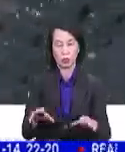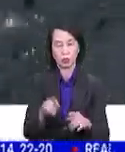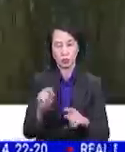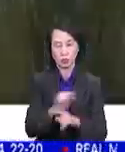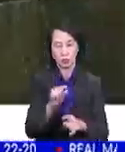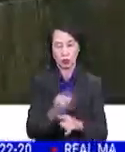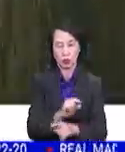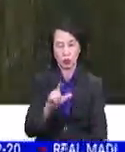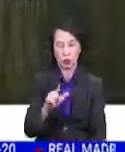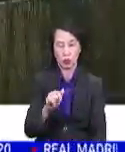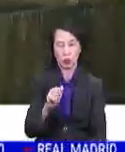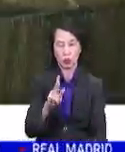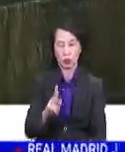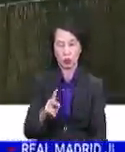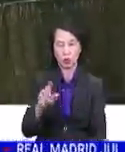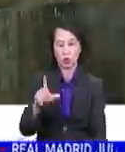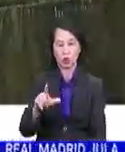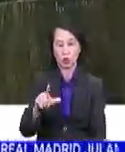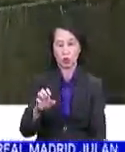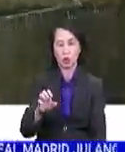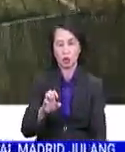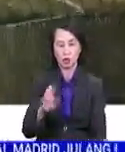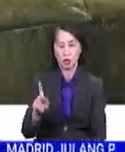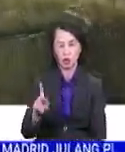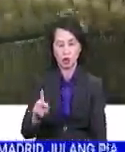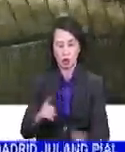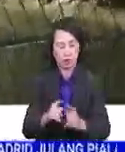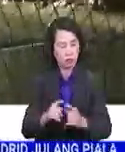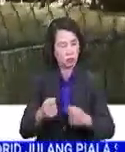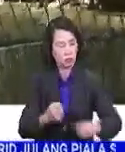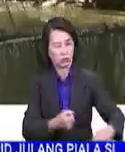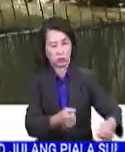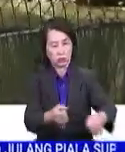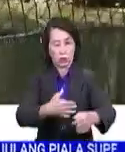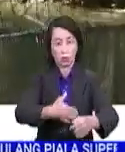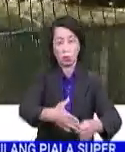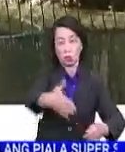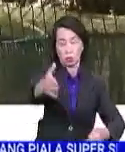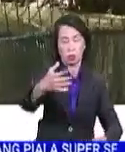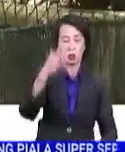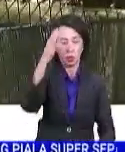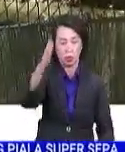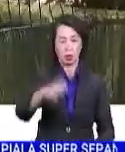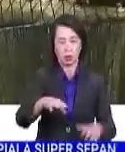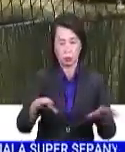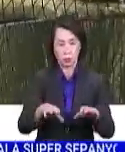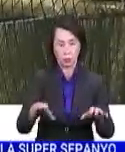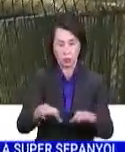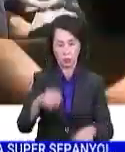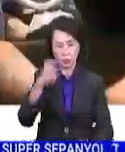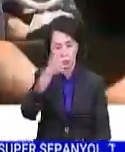menggunakan lalir ini. Bagaimana kita rasa sepanjang sungai ini kita akan buatlah. Sebab salah satu